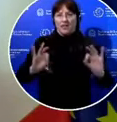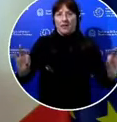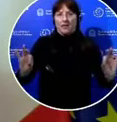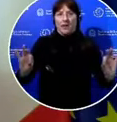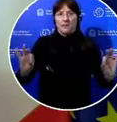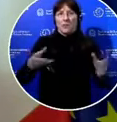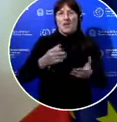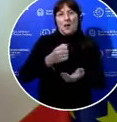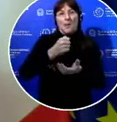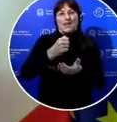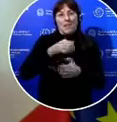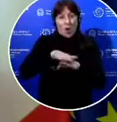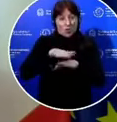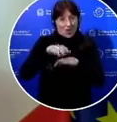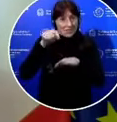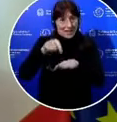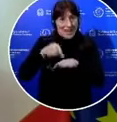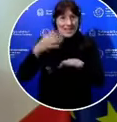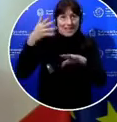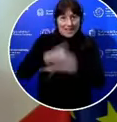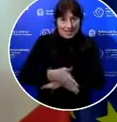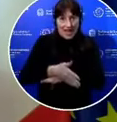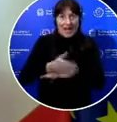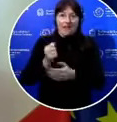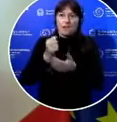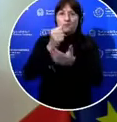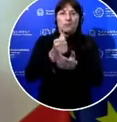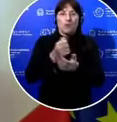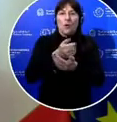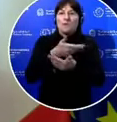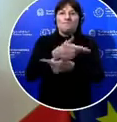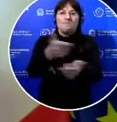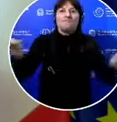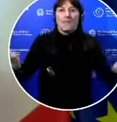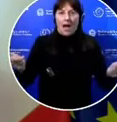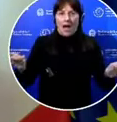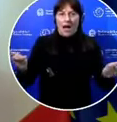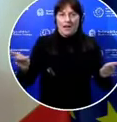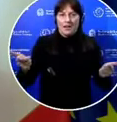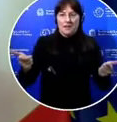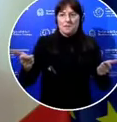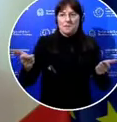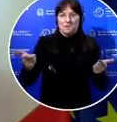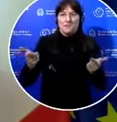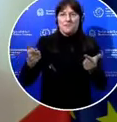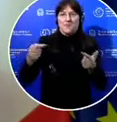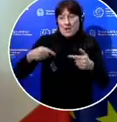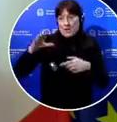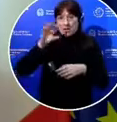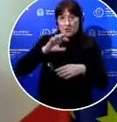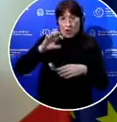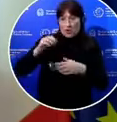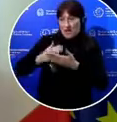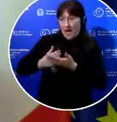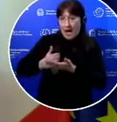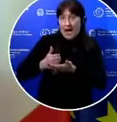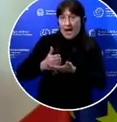di esperienze e di interventi che è stato messo in campo in questi anni dalle regioni, con il